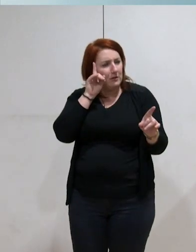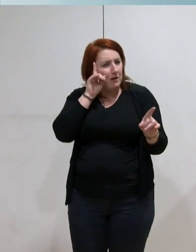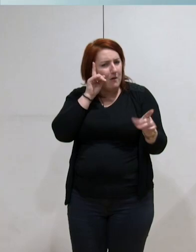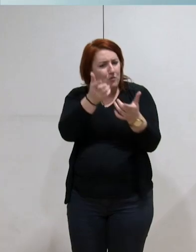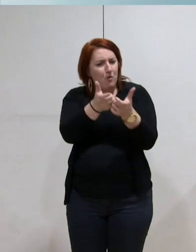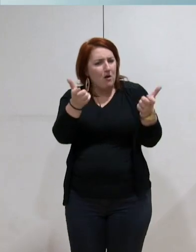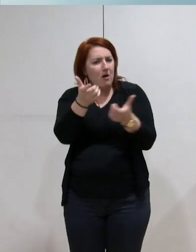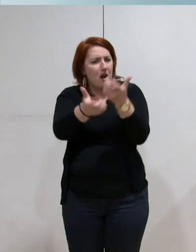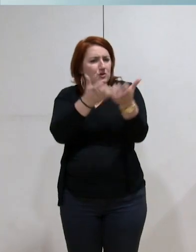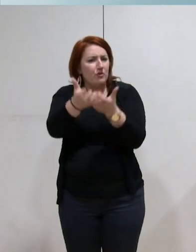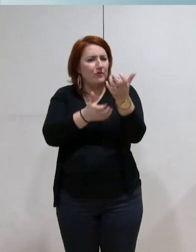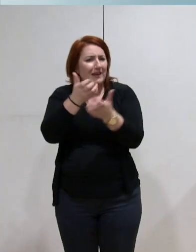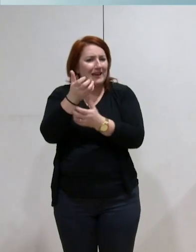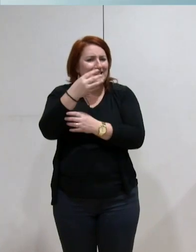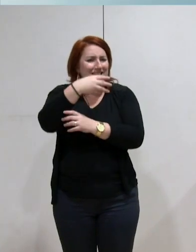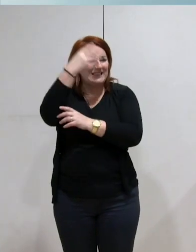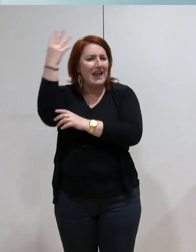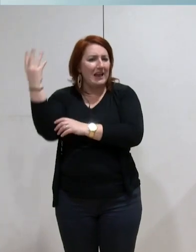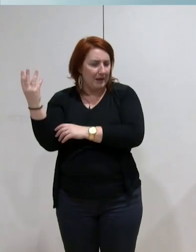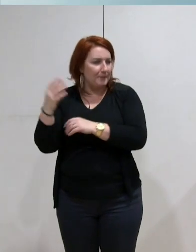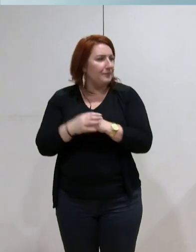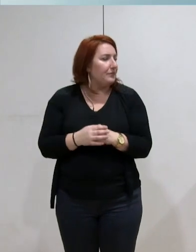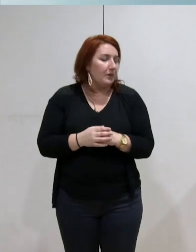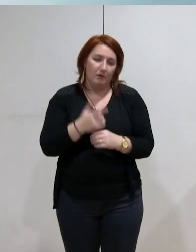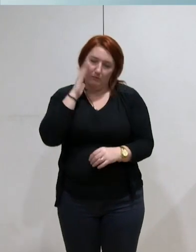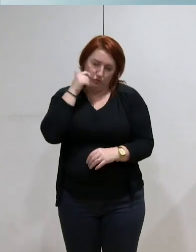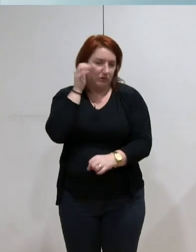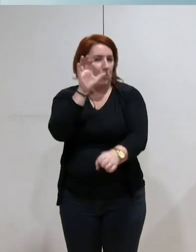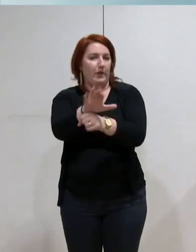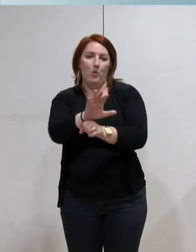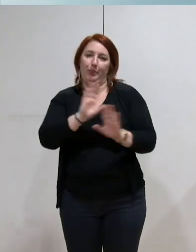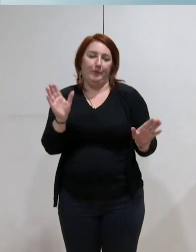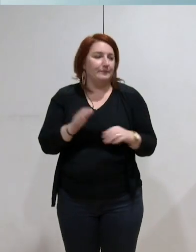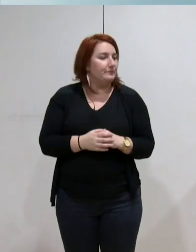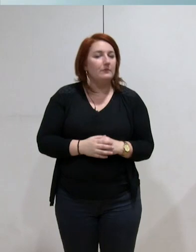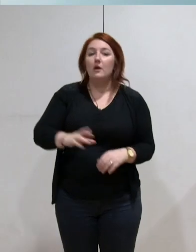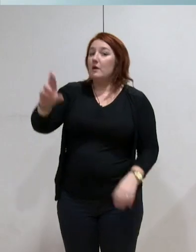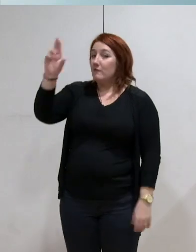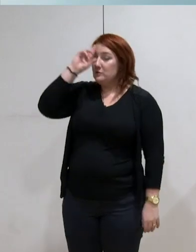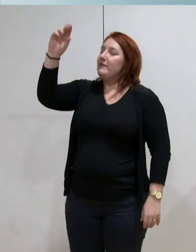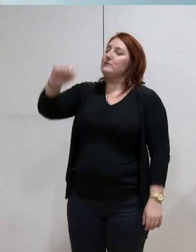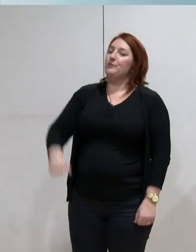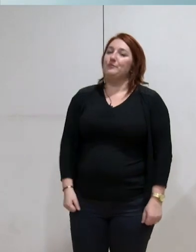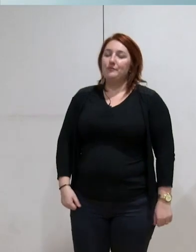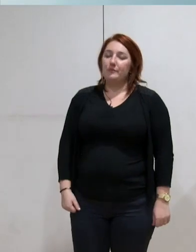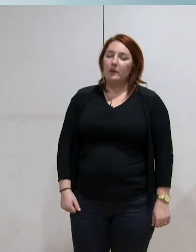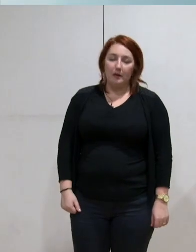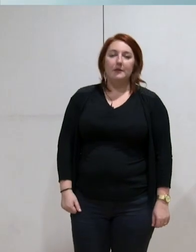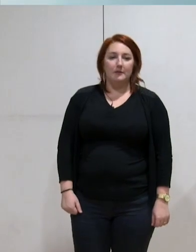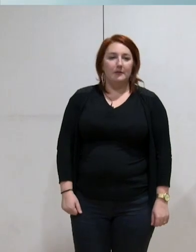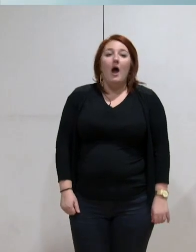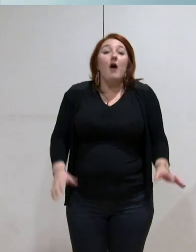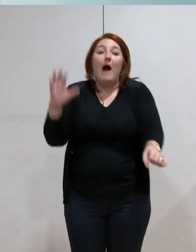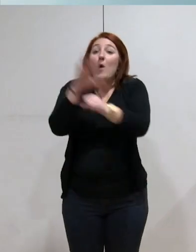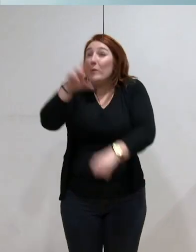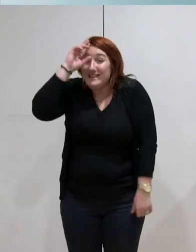ciel régie de C euh donc nous votterons contre cette délibération vous avez raison je mets pas de voter